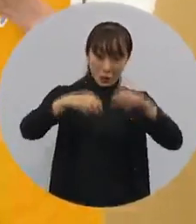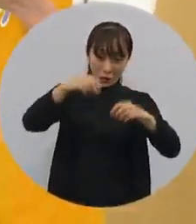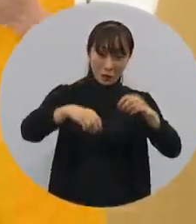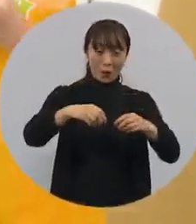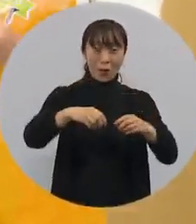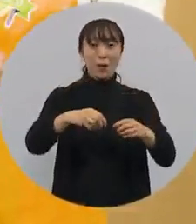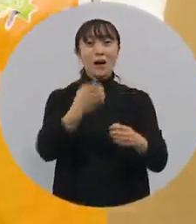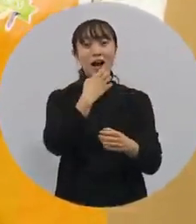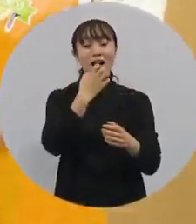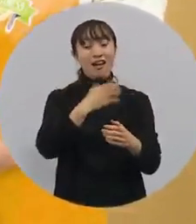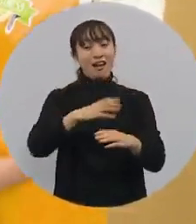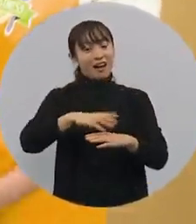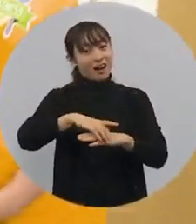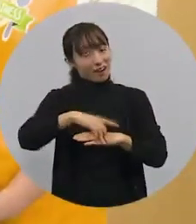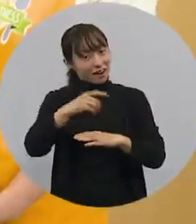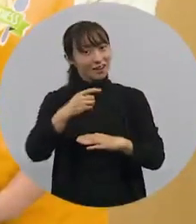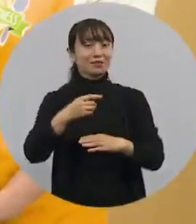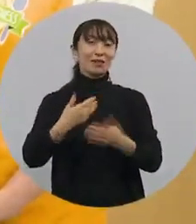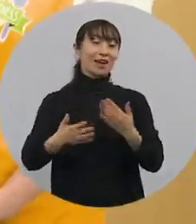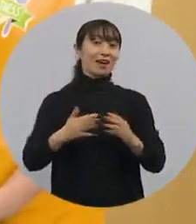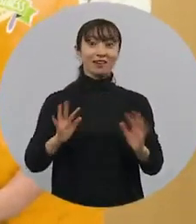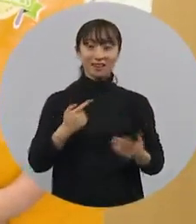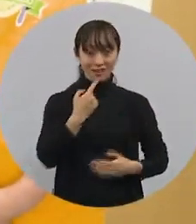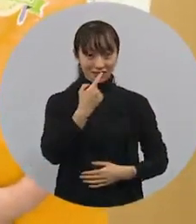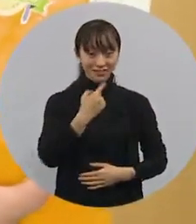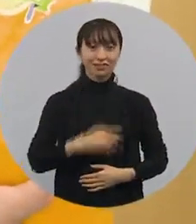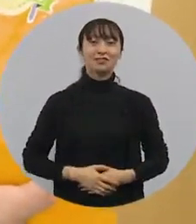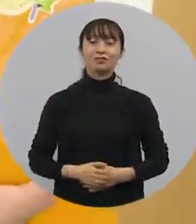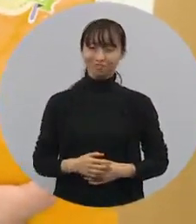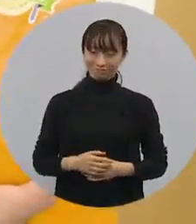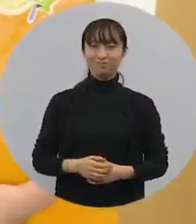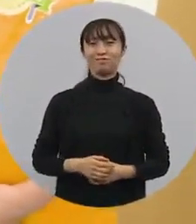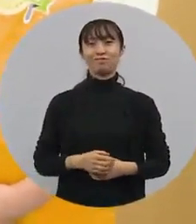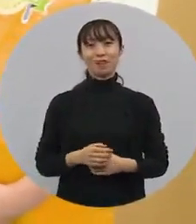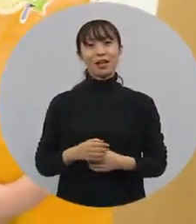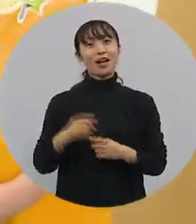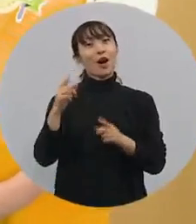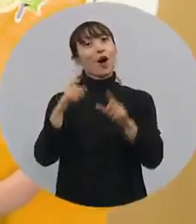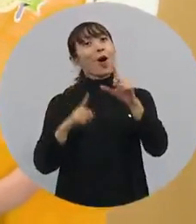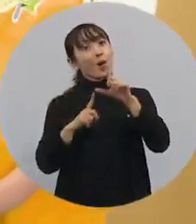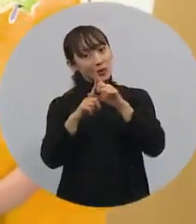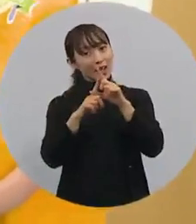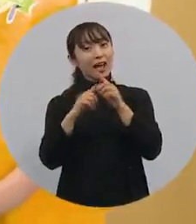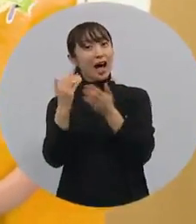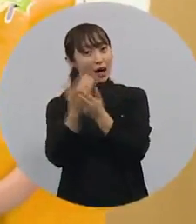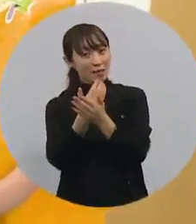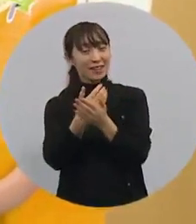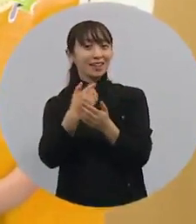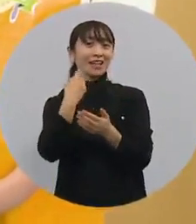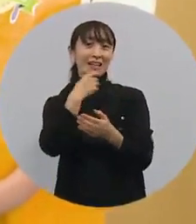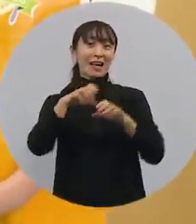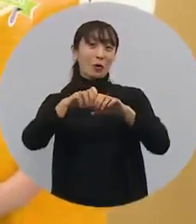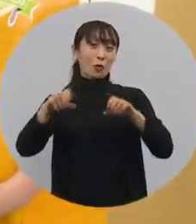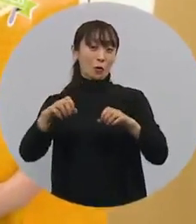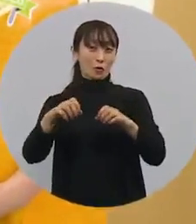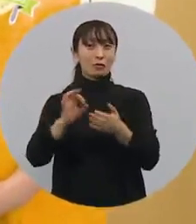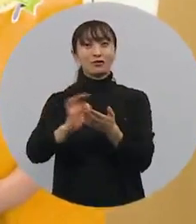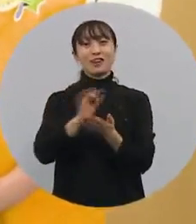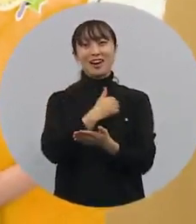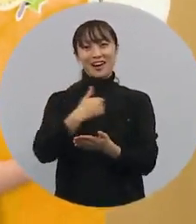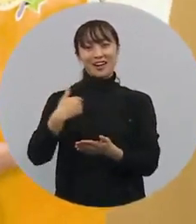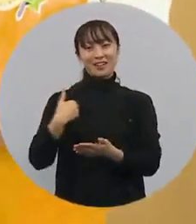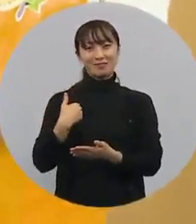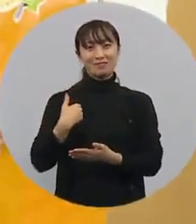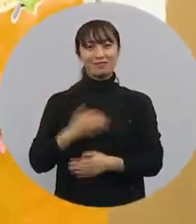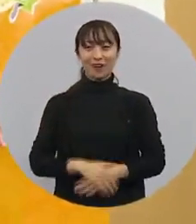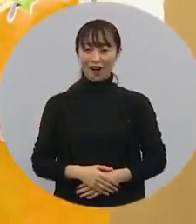私食べたことありません。 はい、実はおでんで余った大根も使えるように作ったメニューなんです。 あ、そ